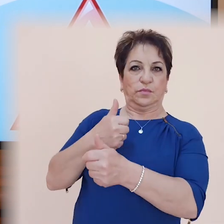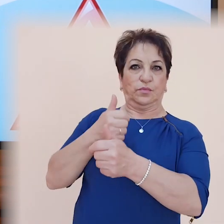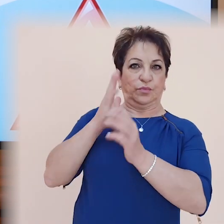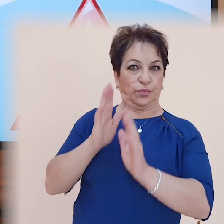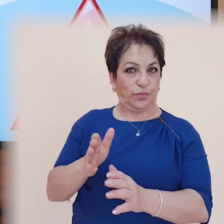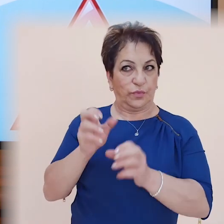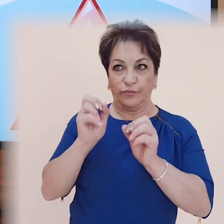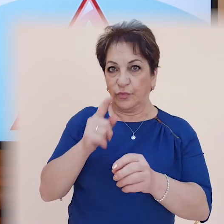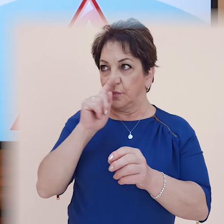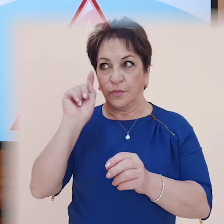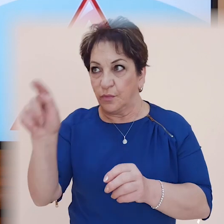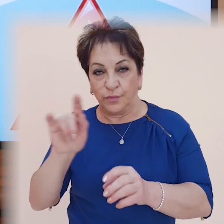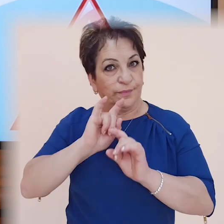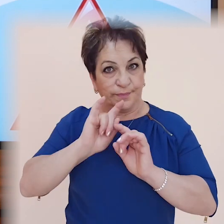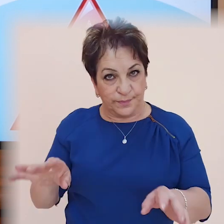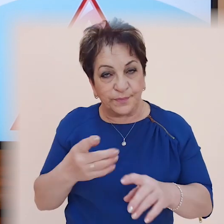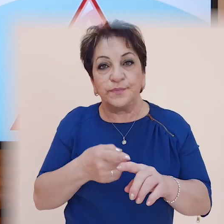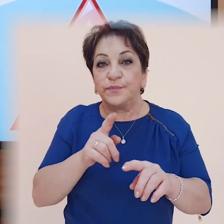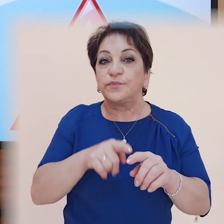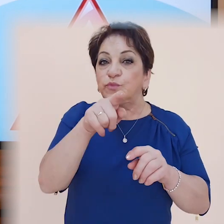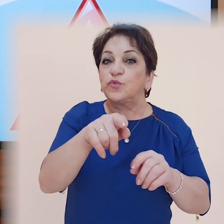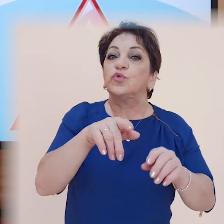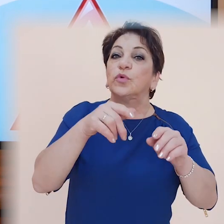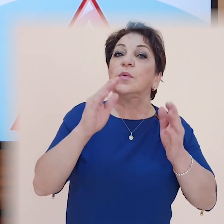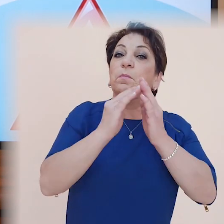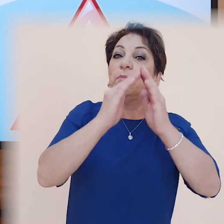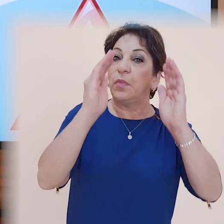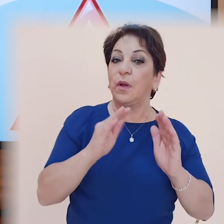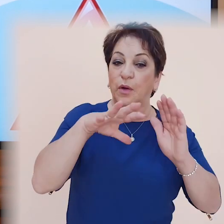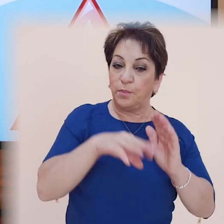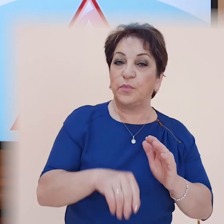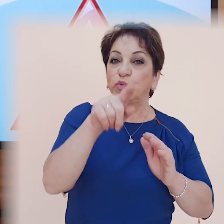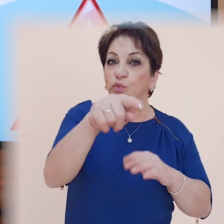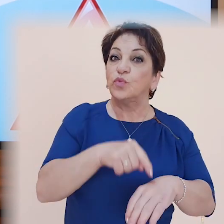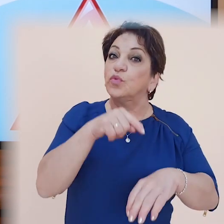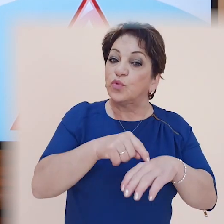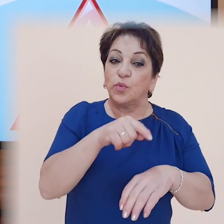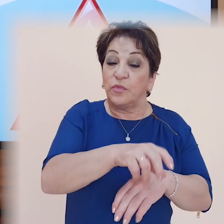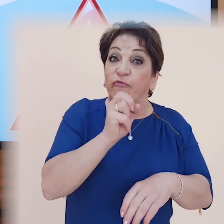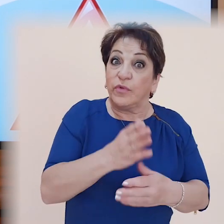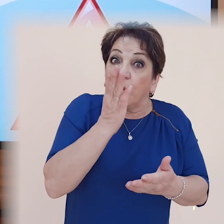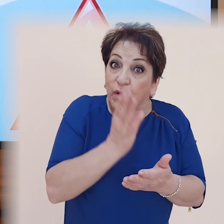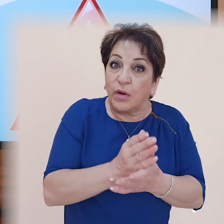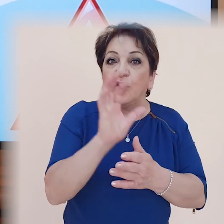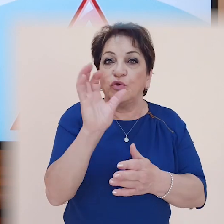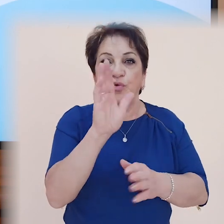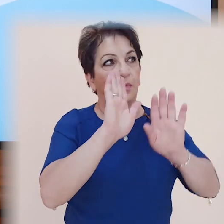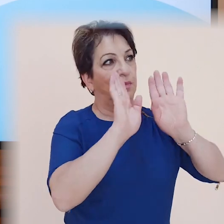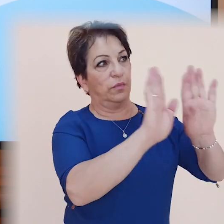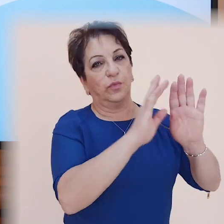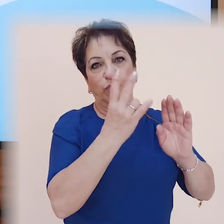մոտիկ չեք գնա։ Նույնը կարող եք անել նաև ձեր բնակարանում, եթե կարծում եք, որ ինչ-որ տեղ վտանք